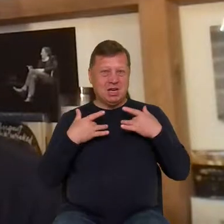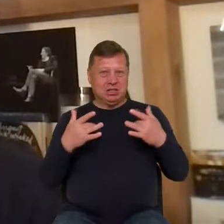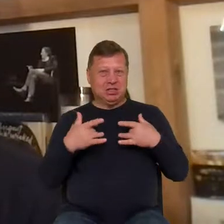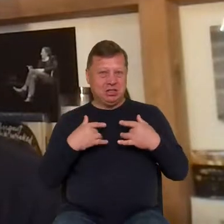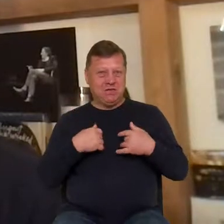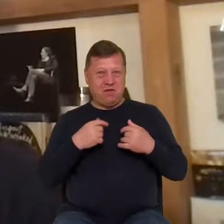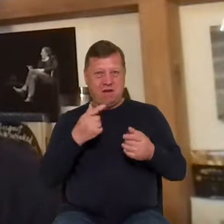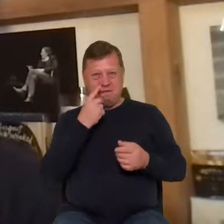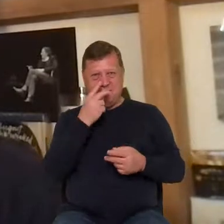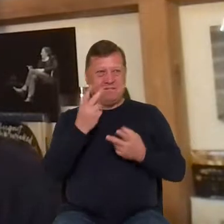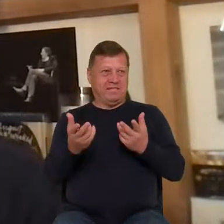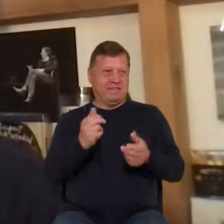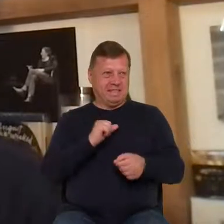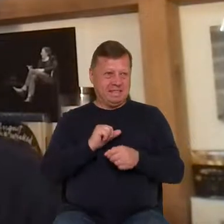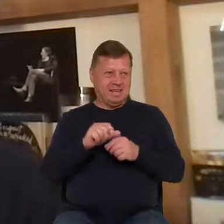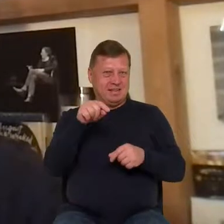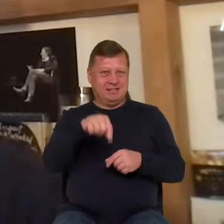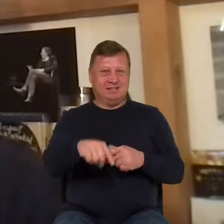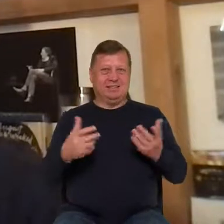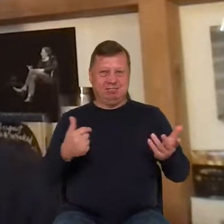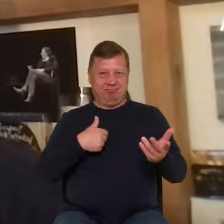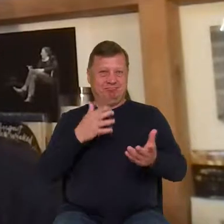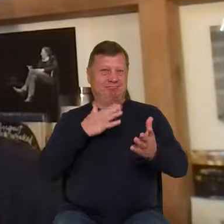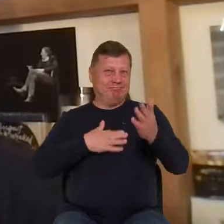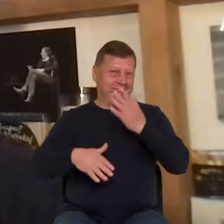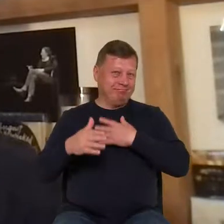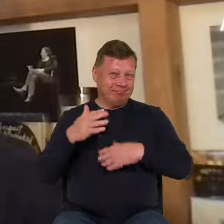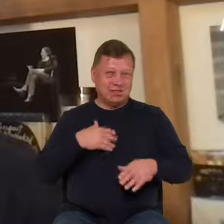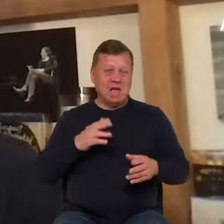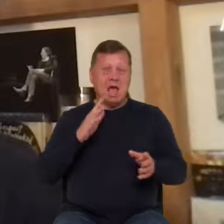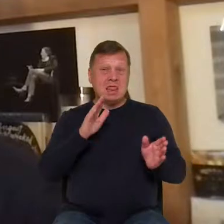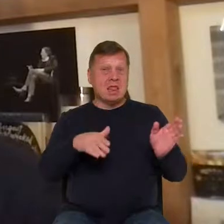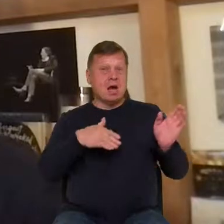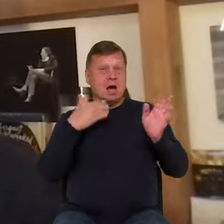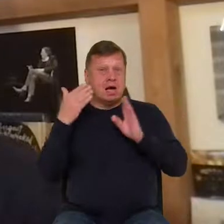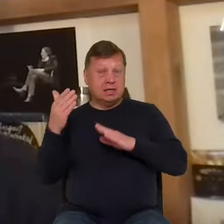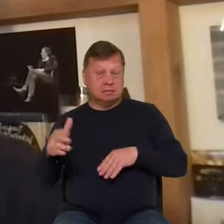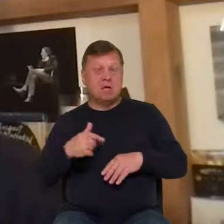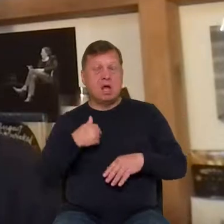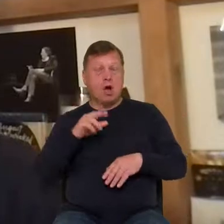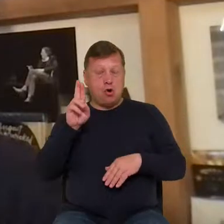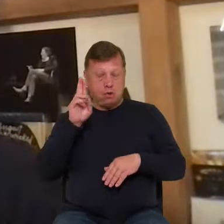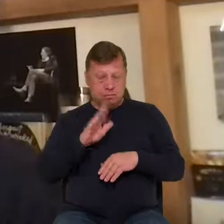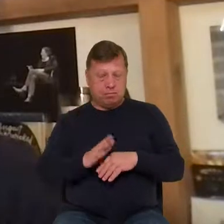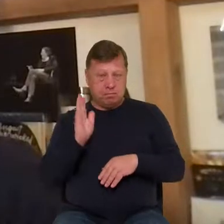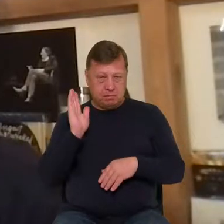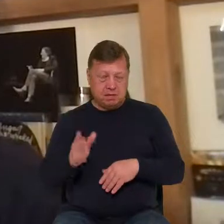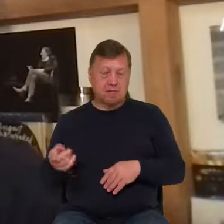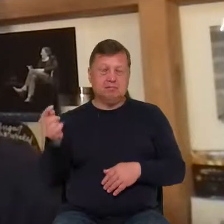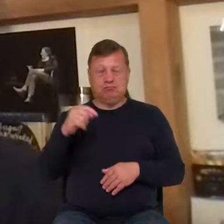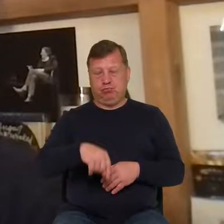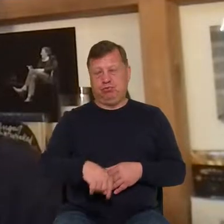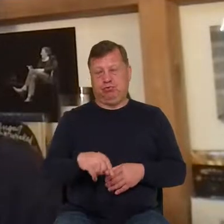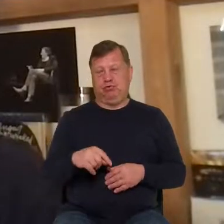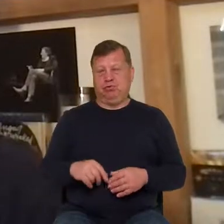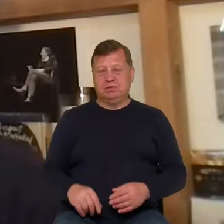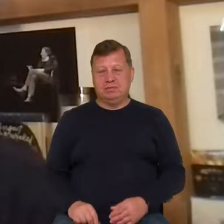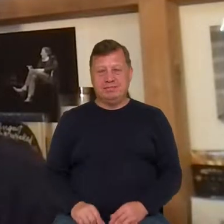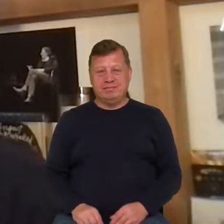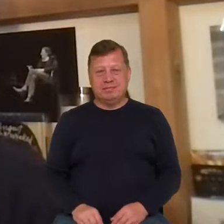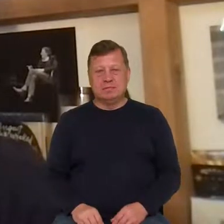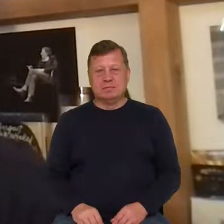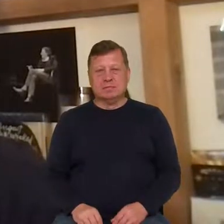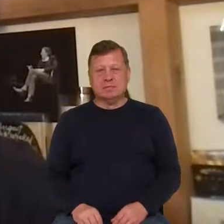u Państwa. Także jest to ogromna przyjemność i przy następnym razem obiecuję, że będę na miejscu razem z Państwem.